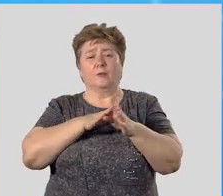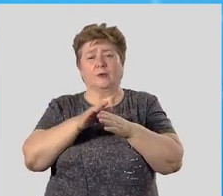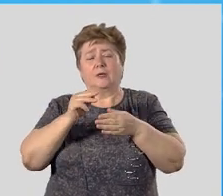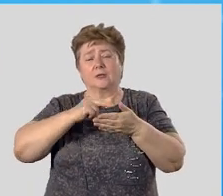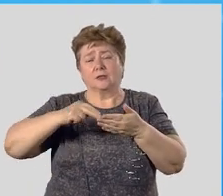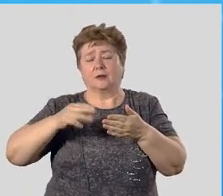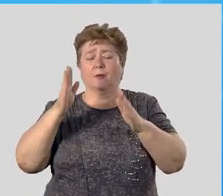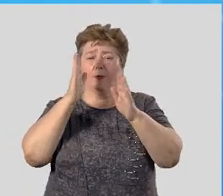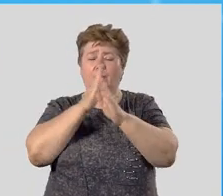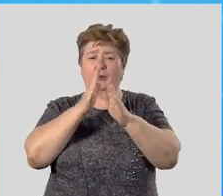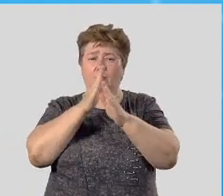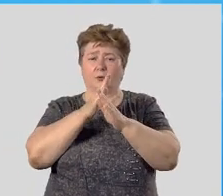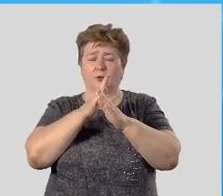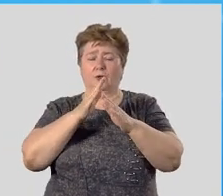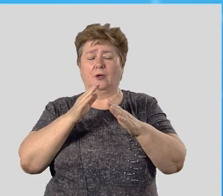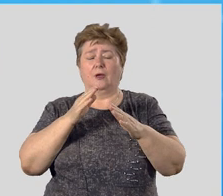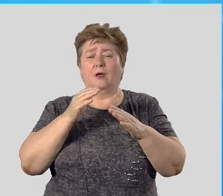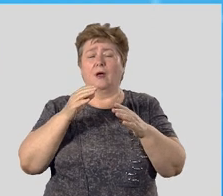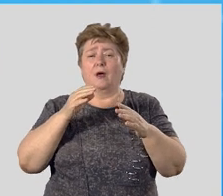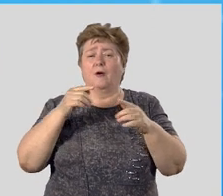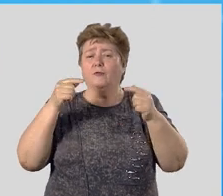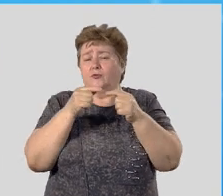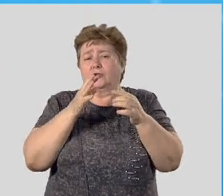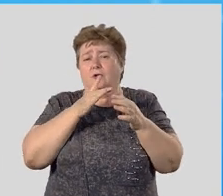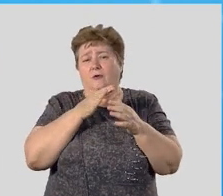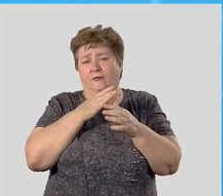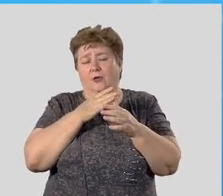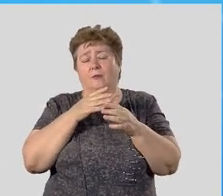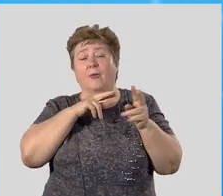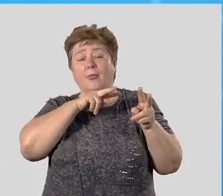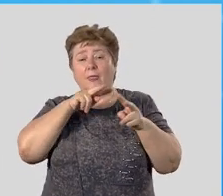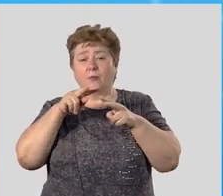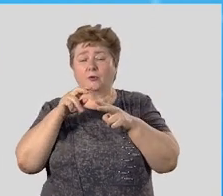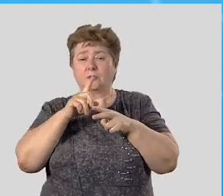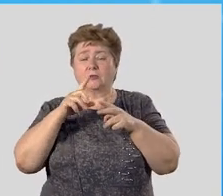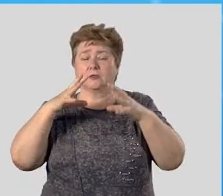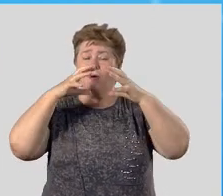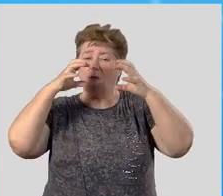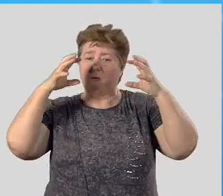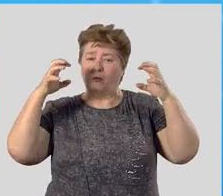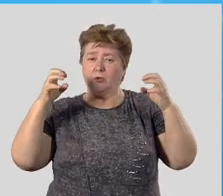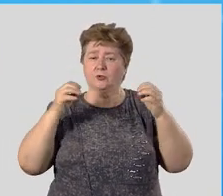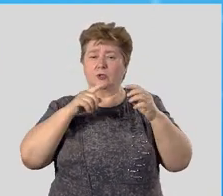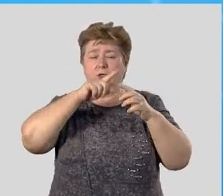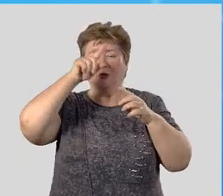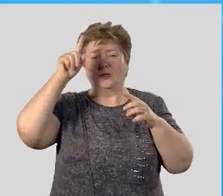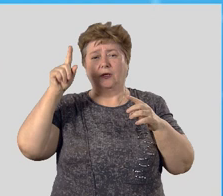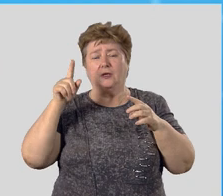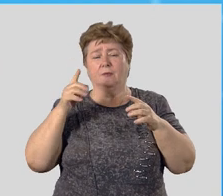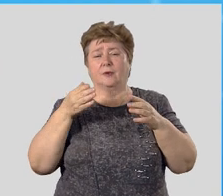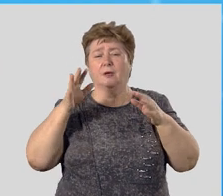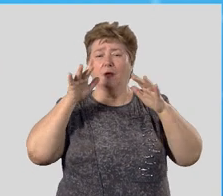дневник природы. В определенное время наблюдали за облачностью на небе